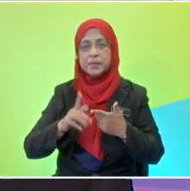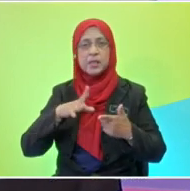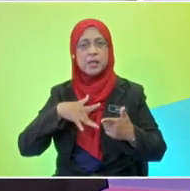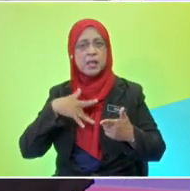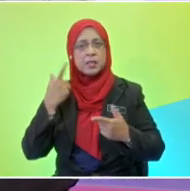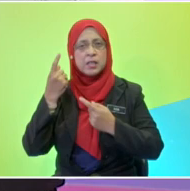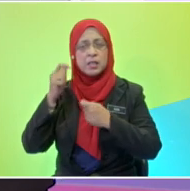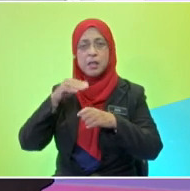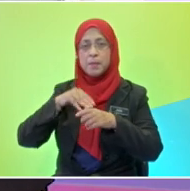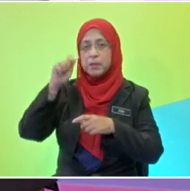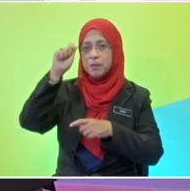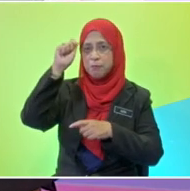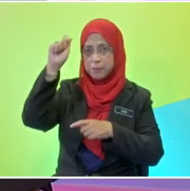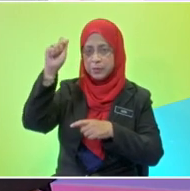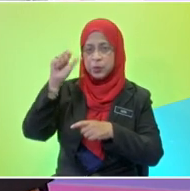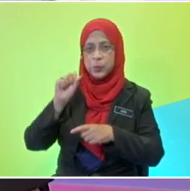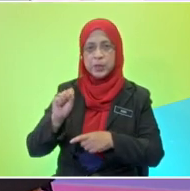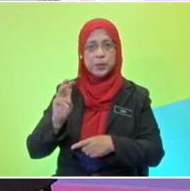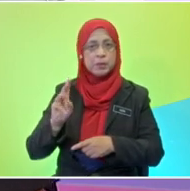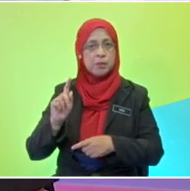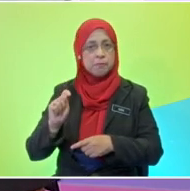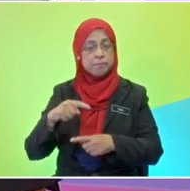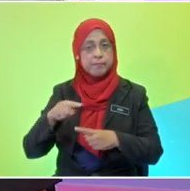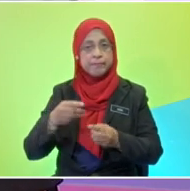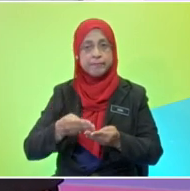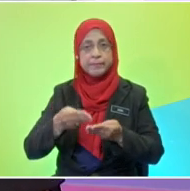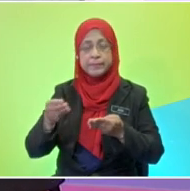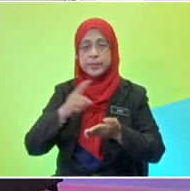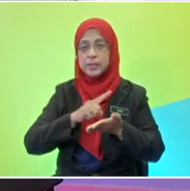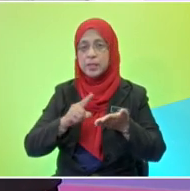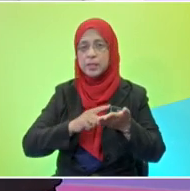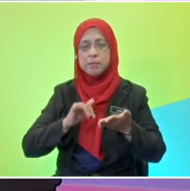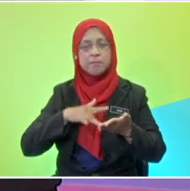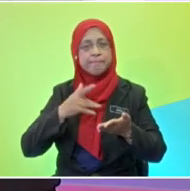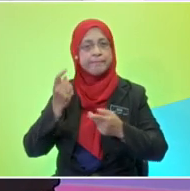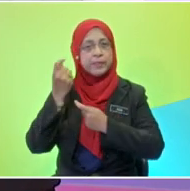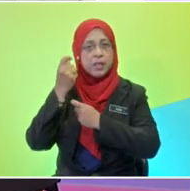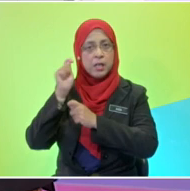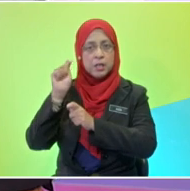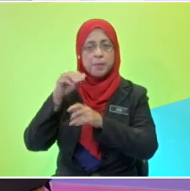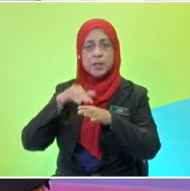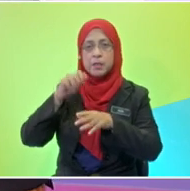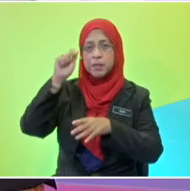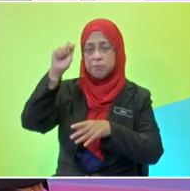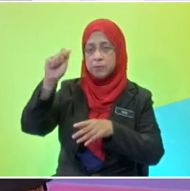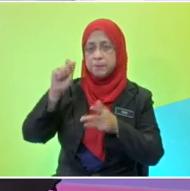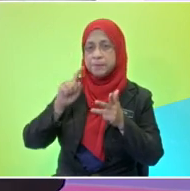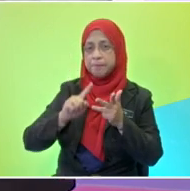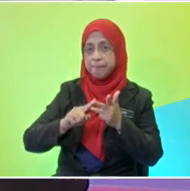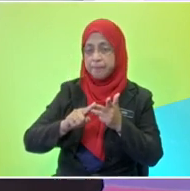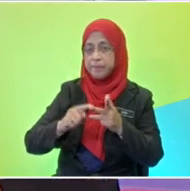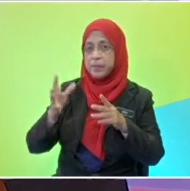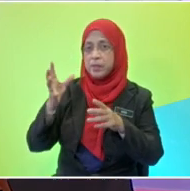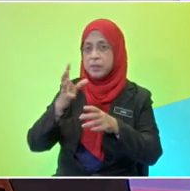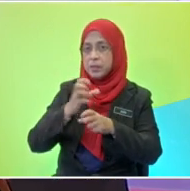Subhanahu Wa Ta'ala bila Dia memberi dia akan taat kepada Allah Subhanahu Wa Ta'ala yang ketiga mendapat